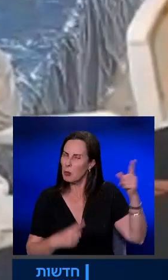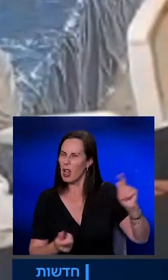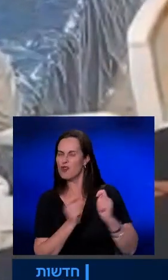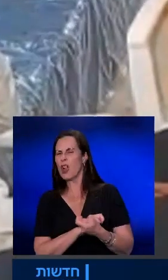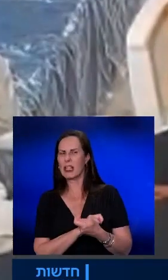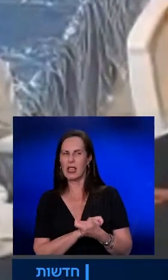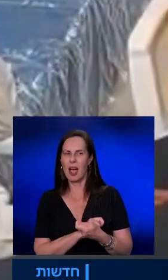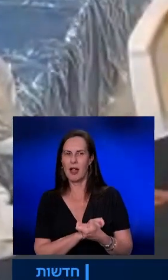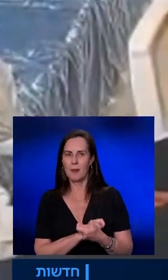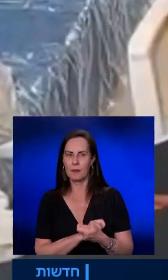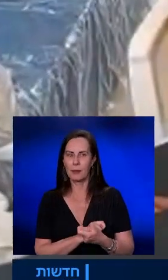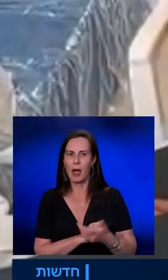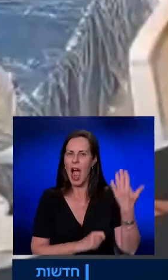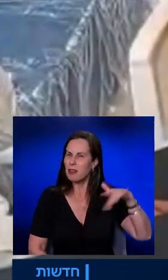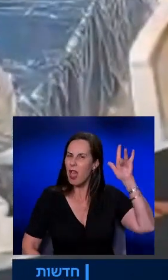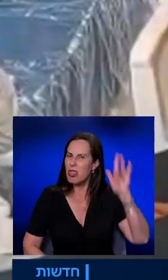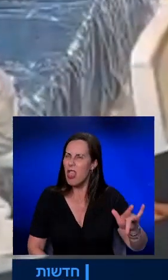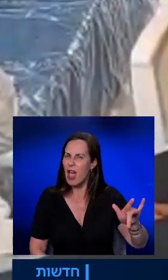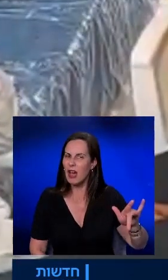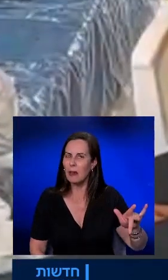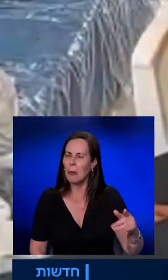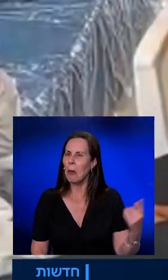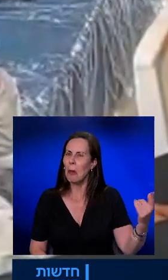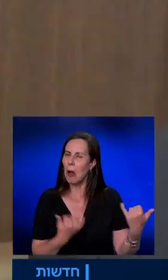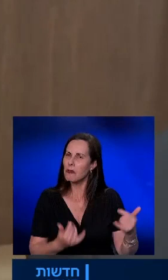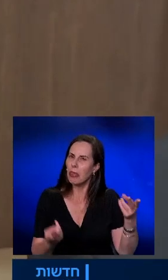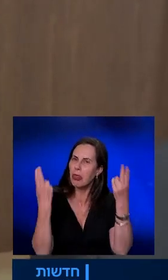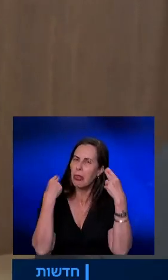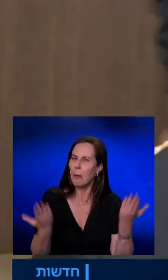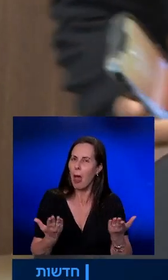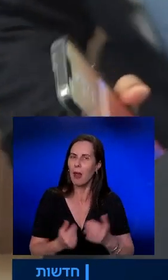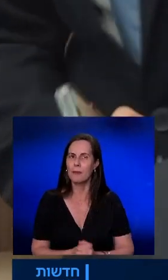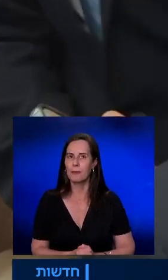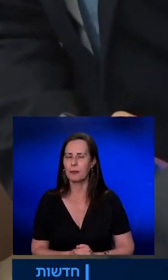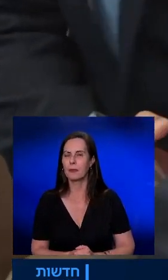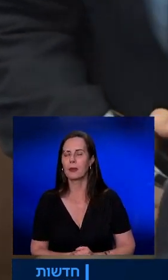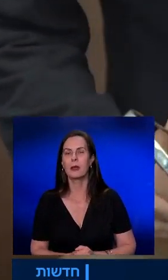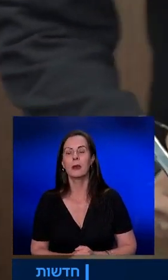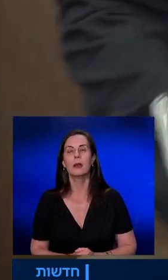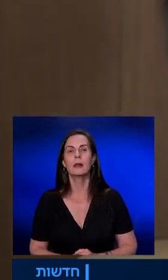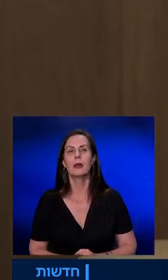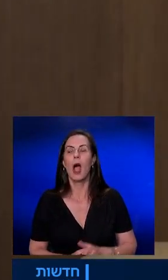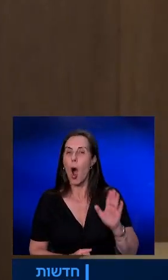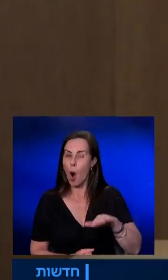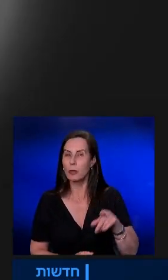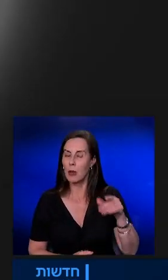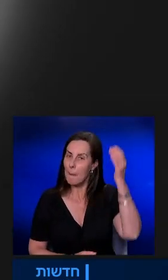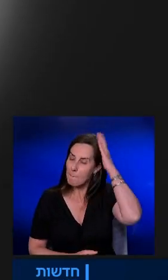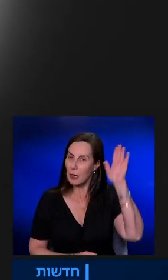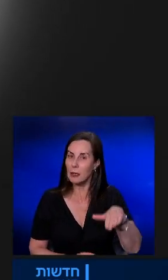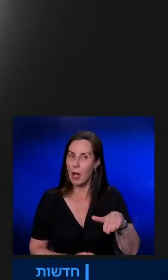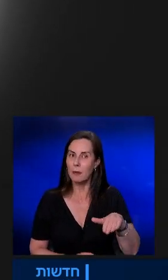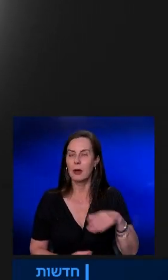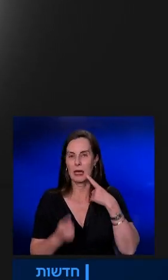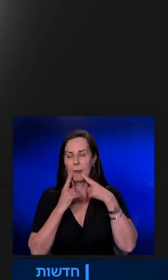השתנית. היית כל כך נגדם ופתאום אתה התקפלת. בערב אנחנו מדווחים על שיחה נוספת שהתקיימה גם